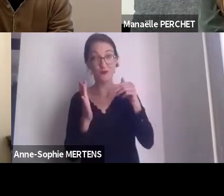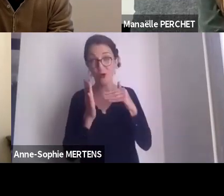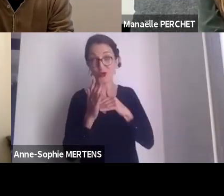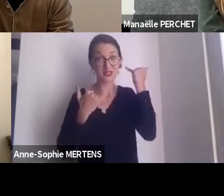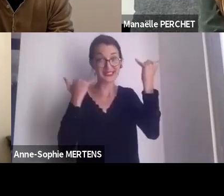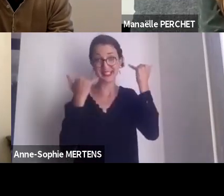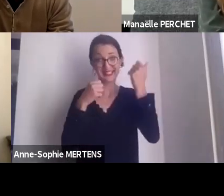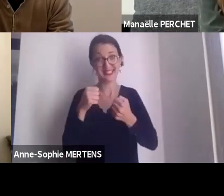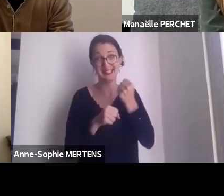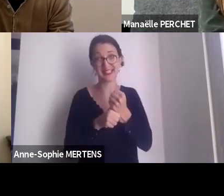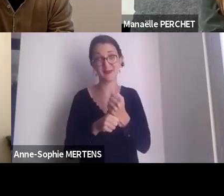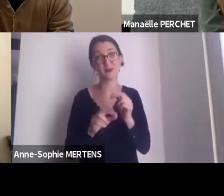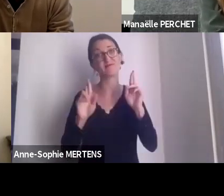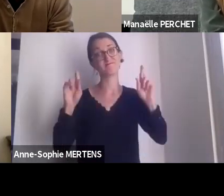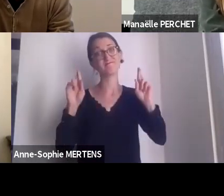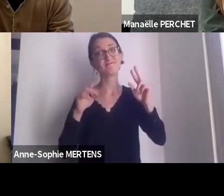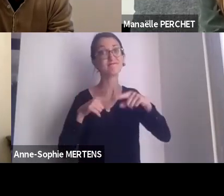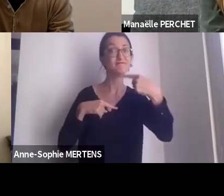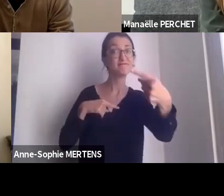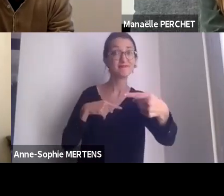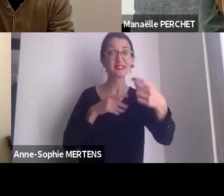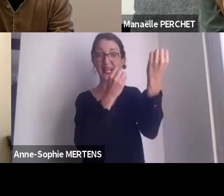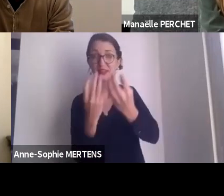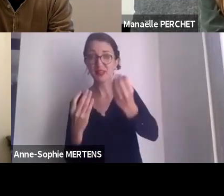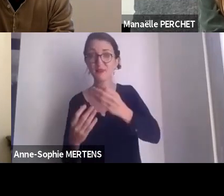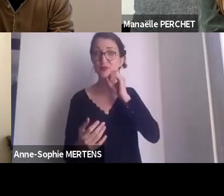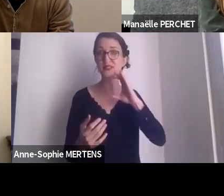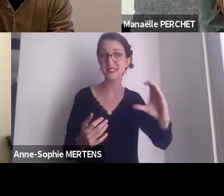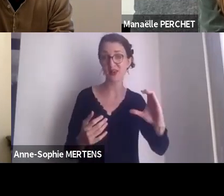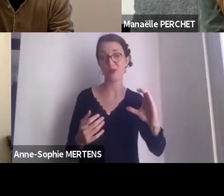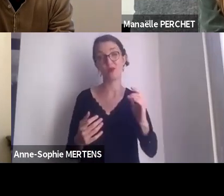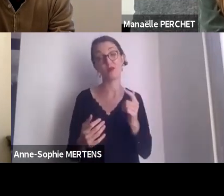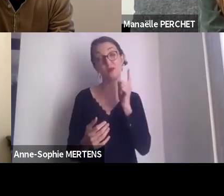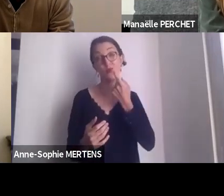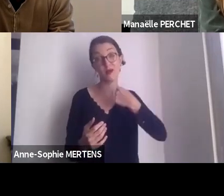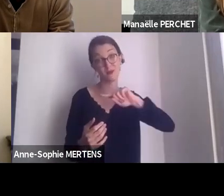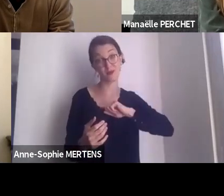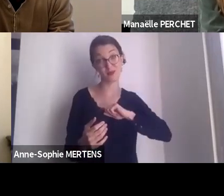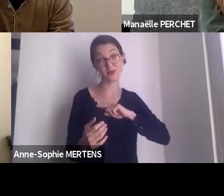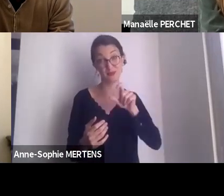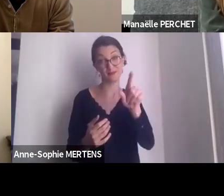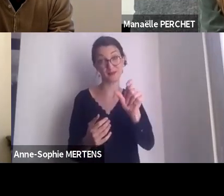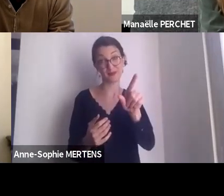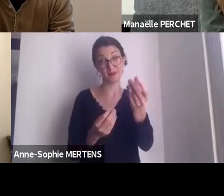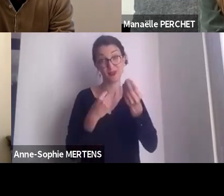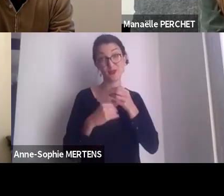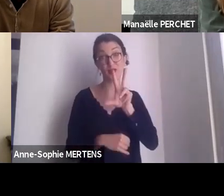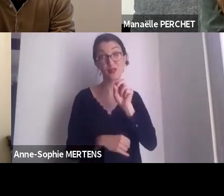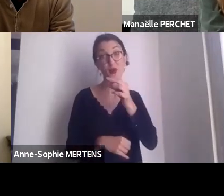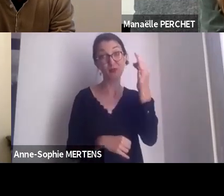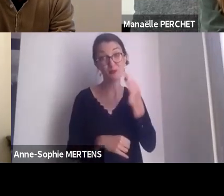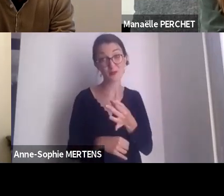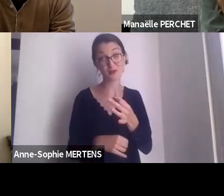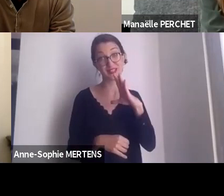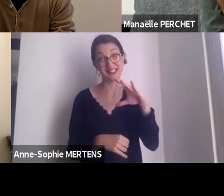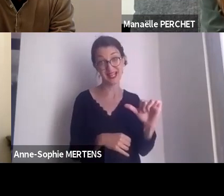partie événementielle salon, qui nous occupe, qui représente 30% de notre chiffre d'affaires, reprenne assez rapidement au mois de septembre.